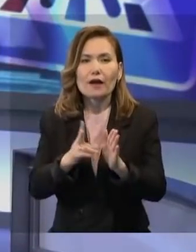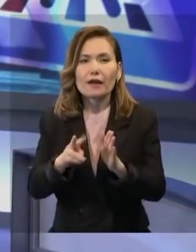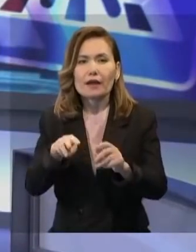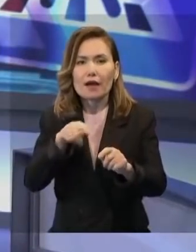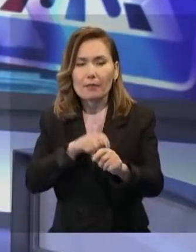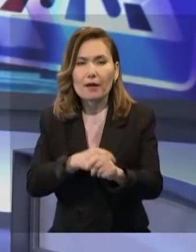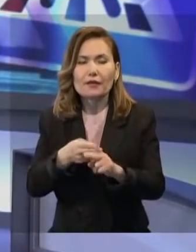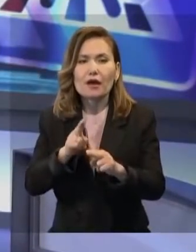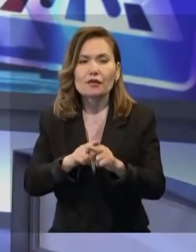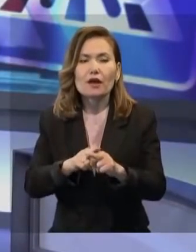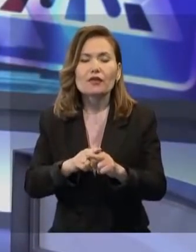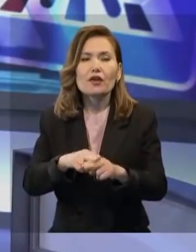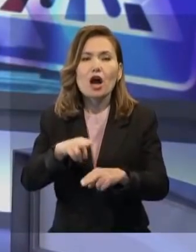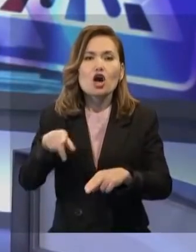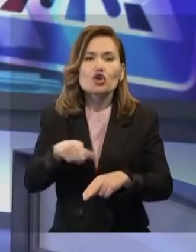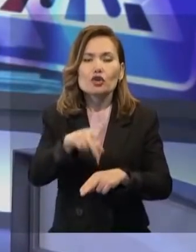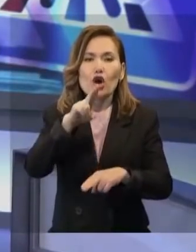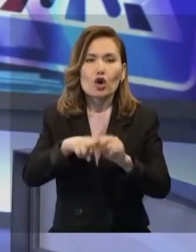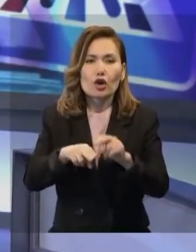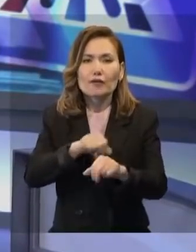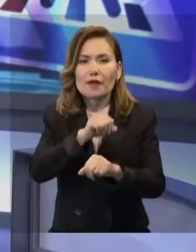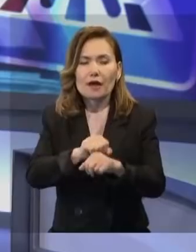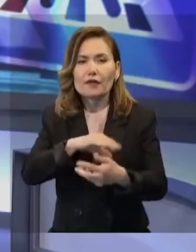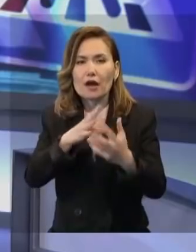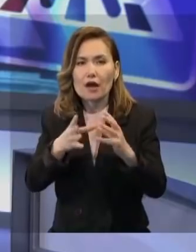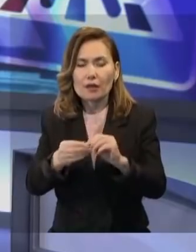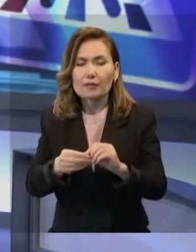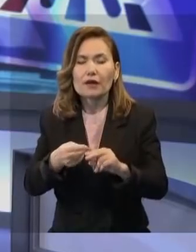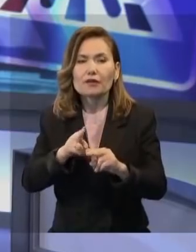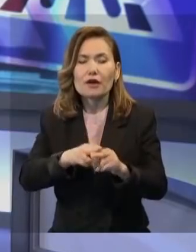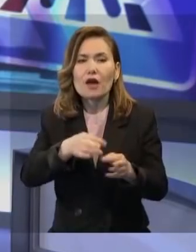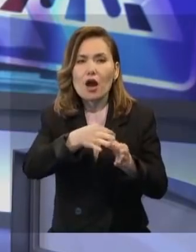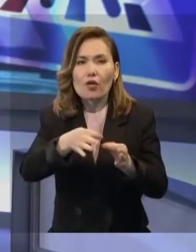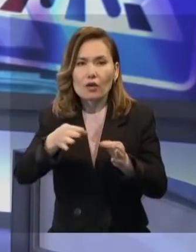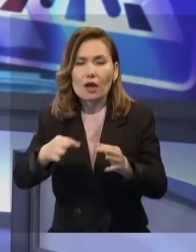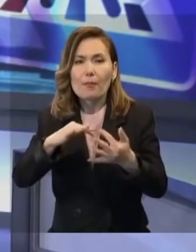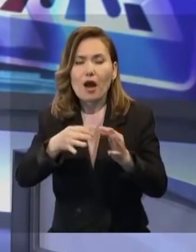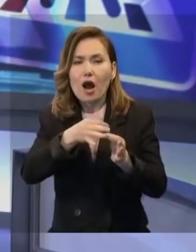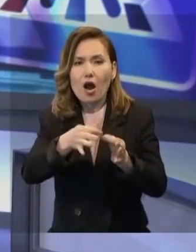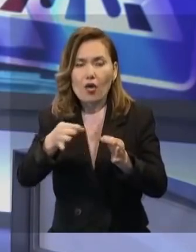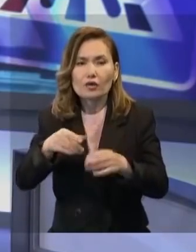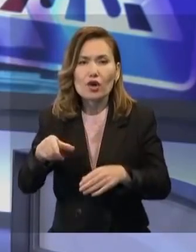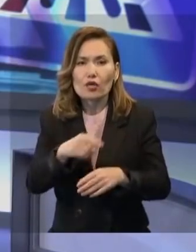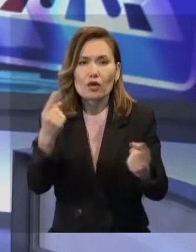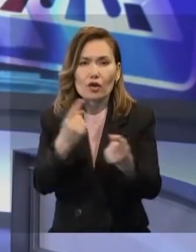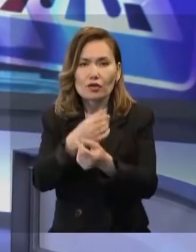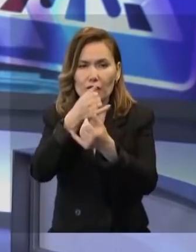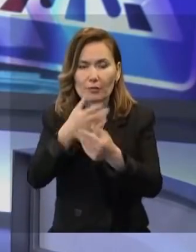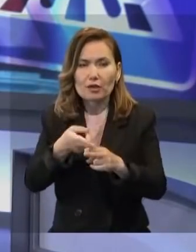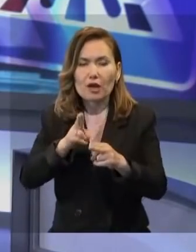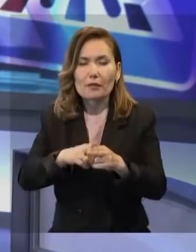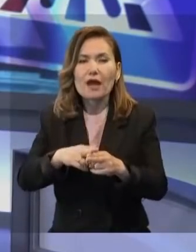шақырмындағы өткелдің құрылысы тоқтап тұр. Салдарынан сол маңда ұзын сонар көлік кептелісі болады. Адамдар екі ауылды бөліп